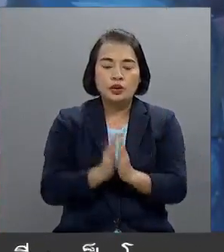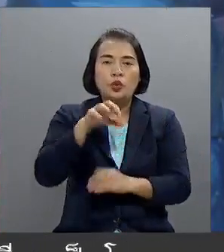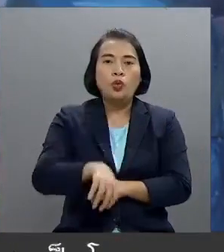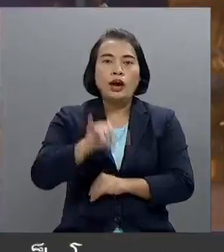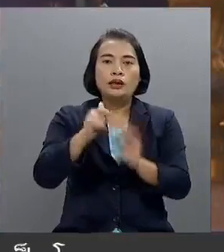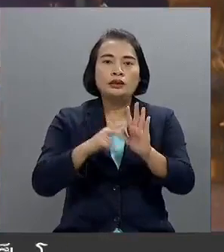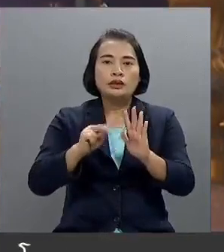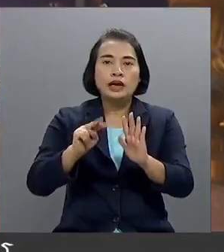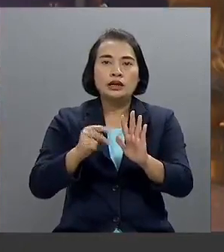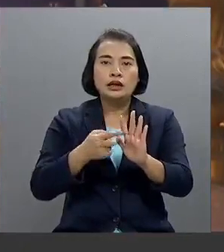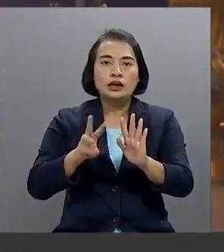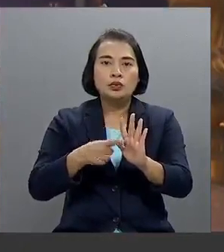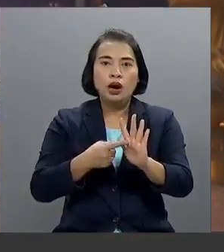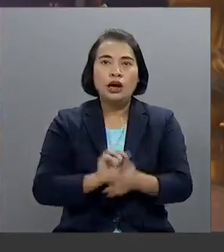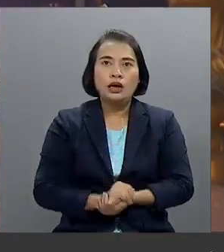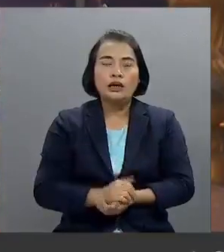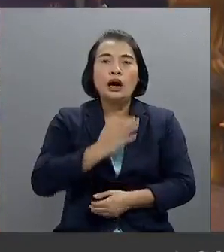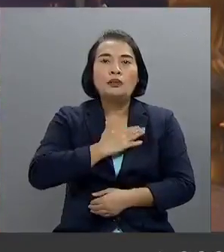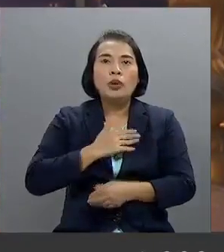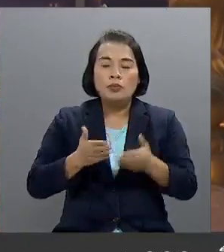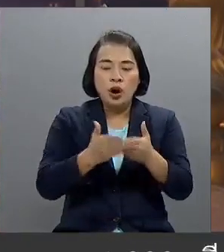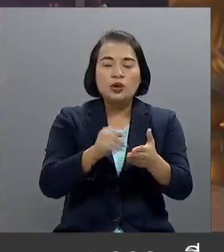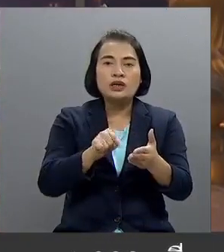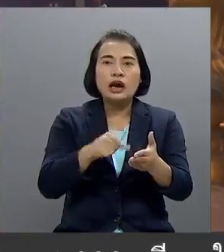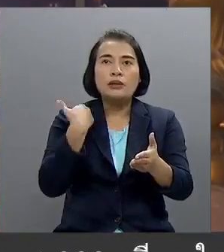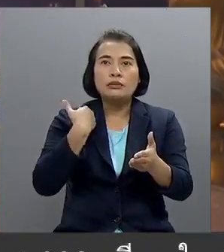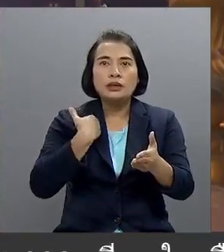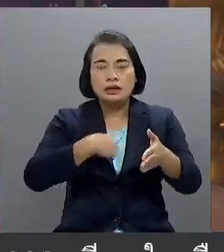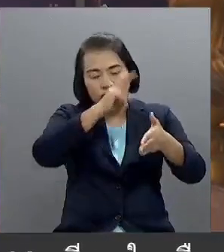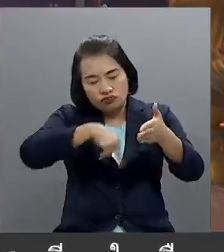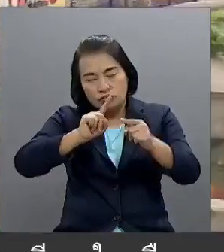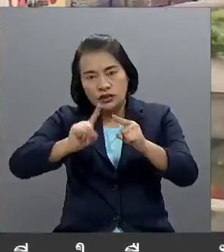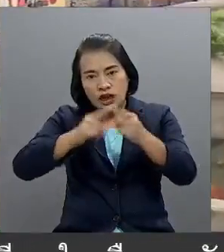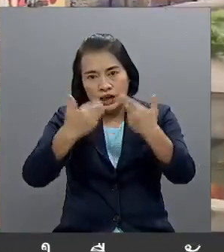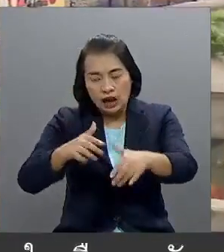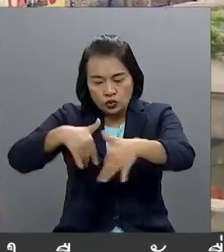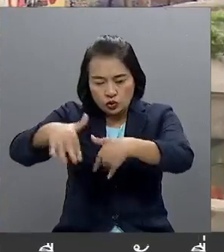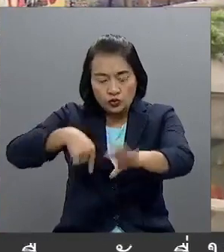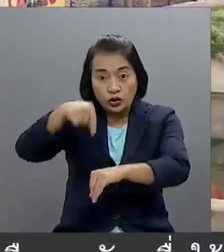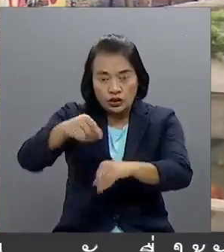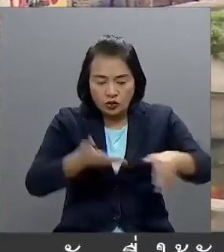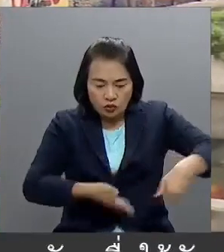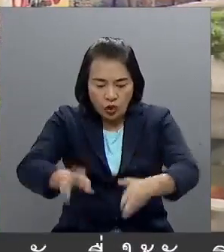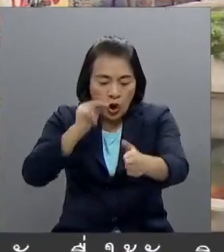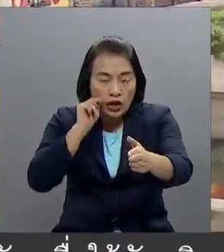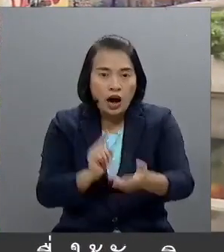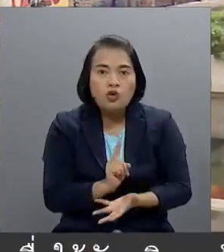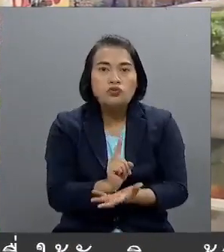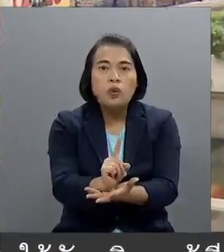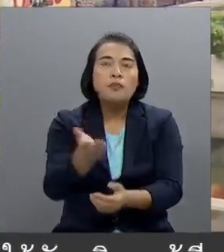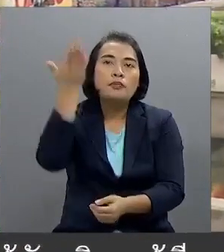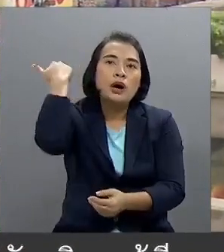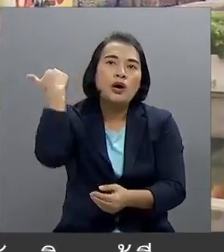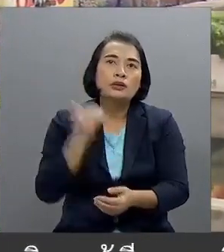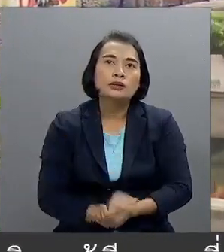าเรือวัดยานาวามาไว้ตรงกลางเลยแล้วก็ชุมชนเนี่ยเขาก็ใช้คลองเนี่ยเป็นลอยกระทงกันเราก็เลยเอาประเพ